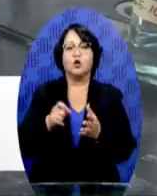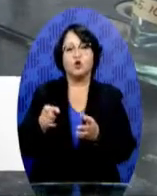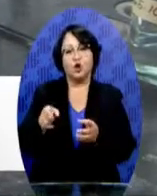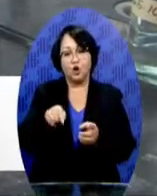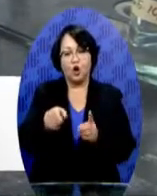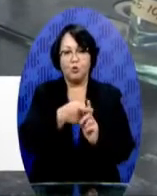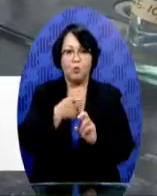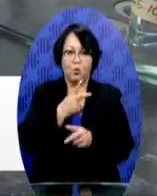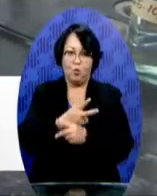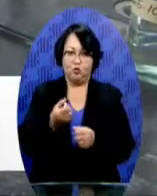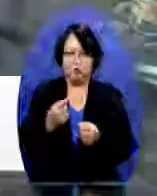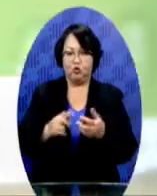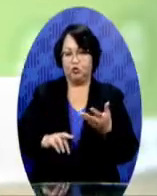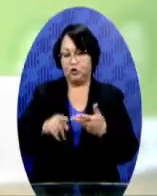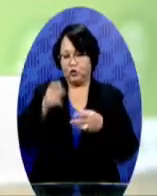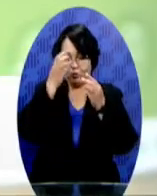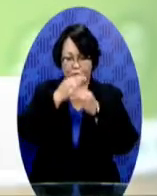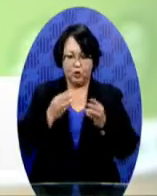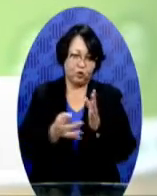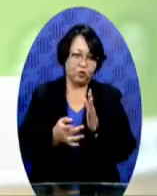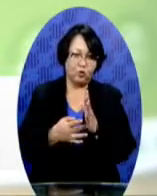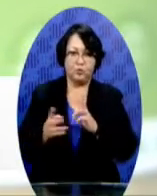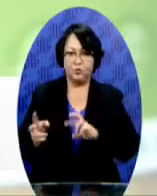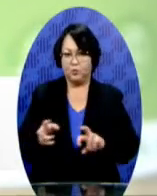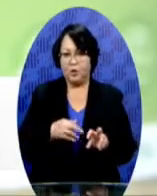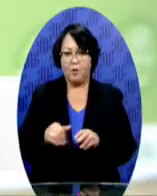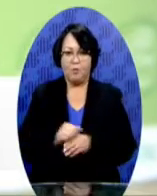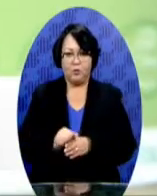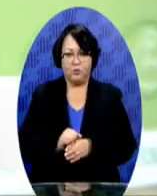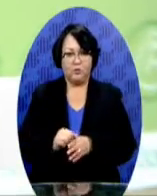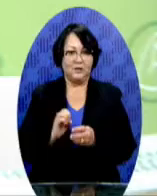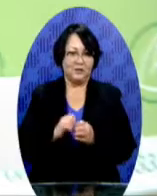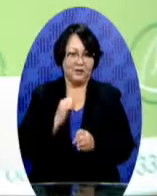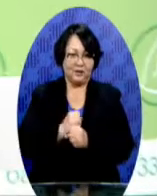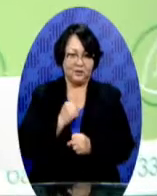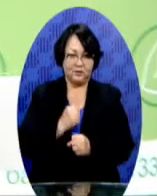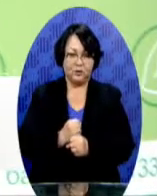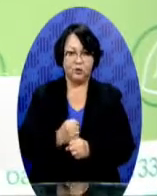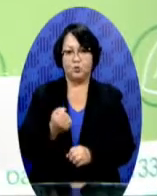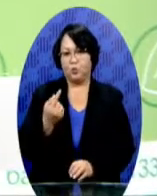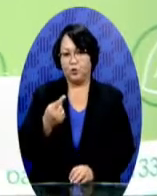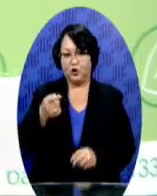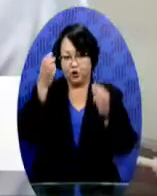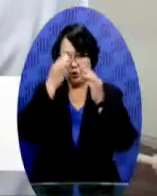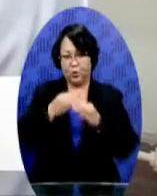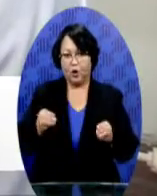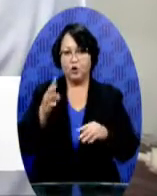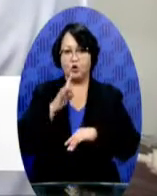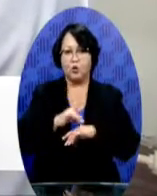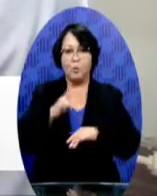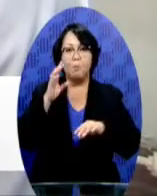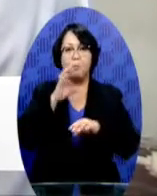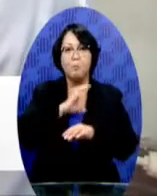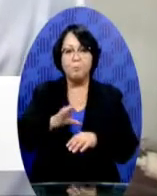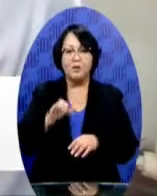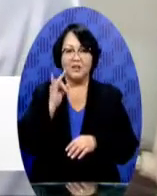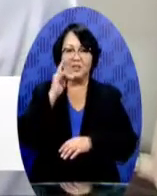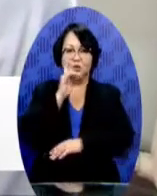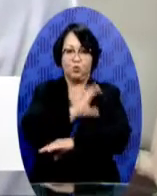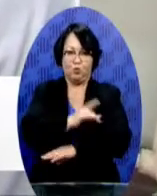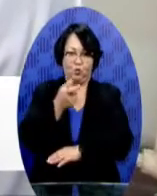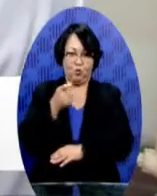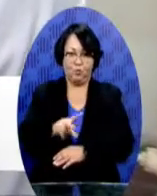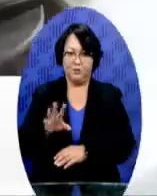байна. Тухайлбал шинжлэх ухааны технологийн судалгаа боловсруулалтын ажлыг зөвхөн шинжлэх ухааны төв байгууллага, их сургууль гэхээсээ